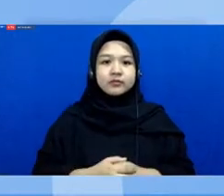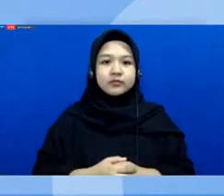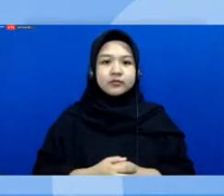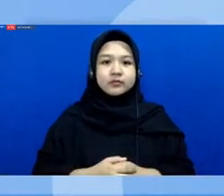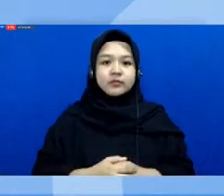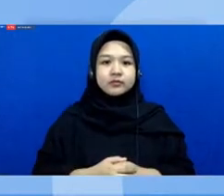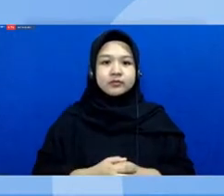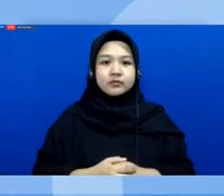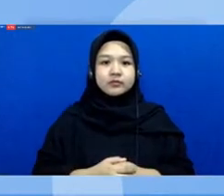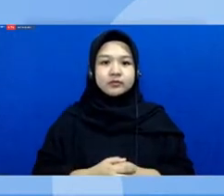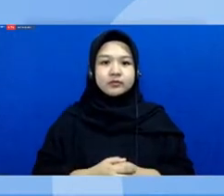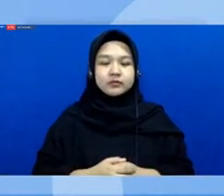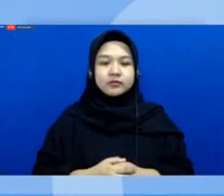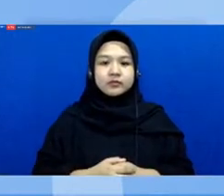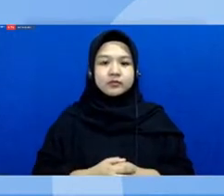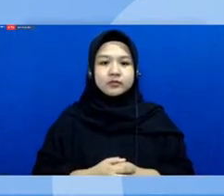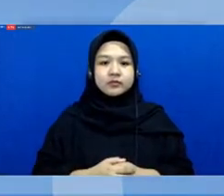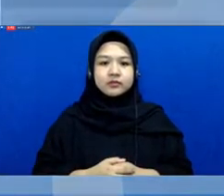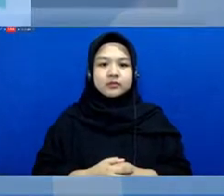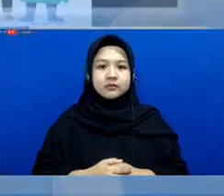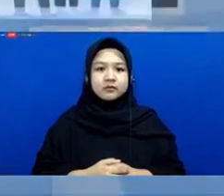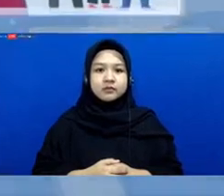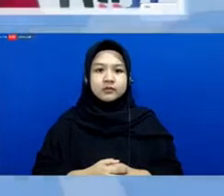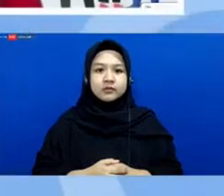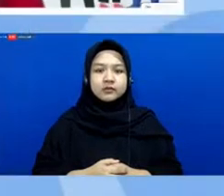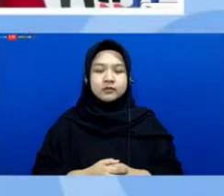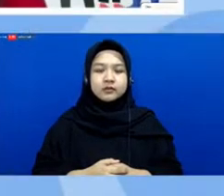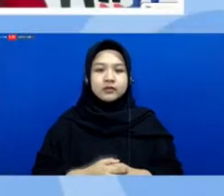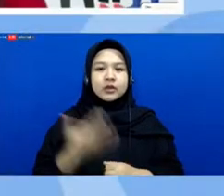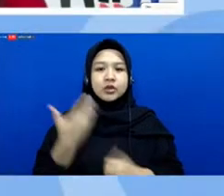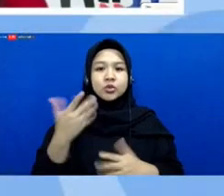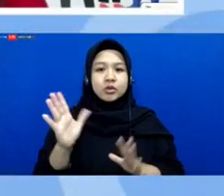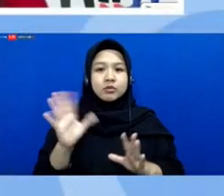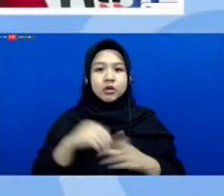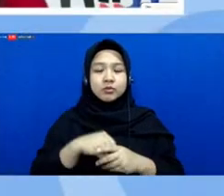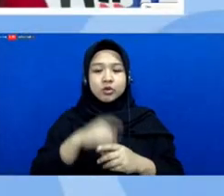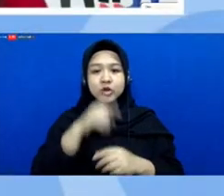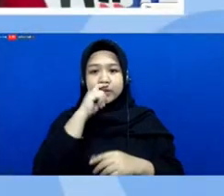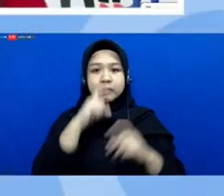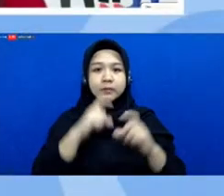yang sedari tadi juga sudah bergabung dari awal. Pak Sutan.